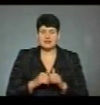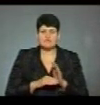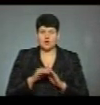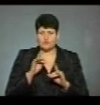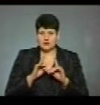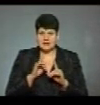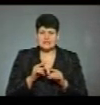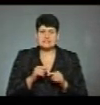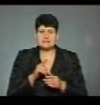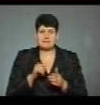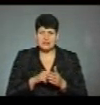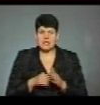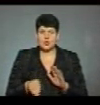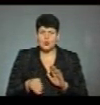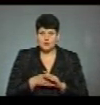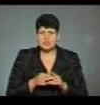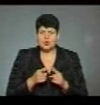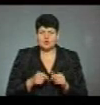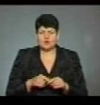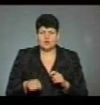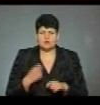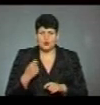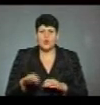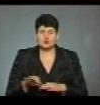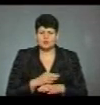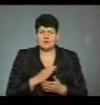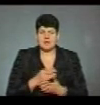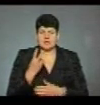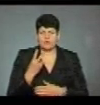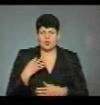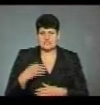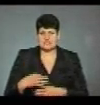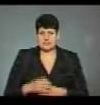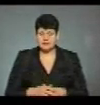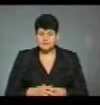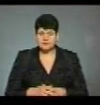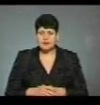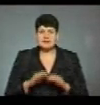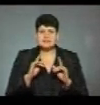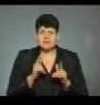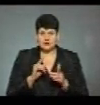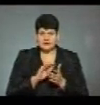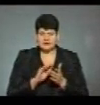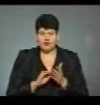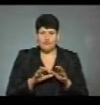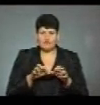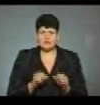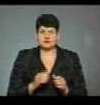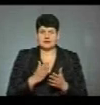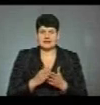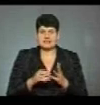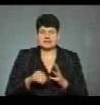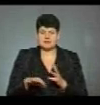Ради з питань корупції та організованої злочинності. Одружений, має двох синів. Згідно з декларацією у власності чоловіка,